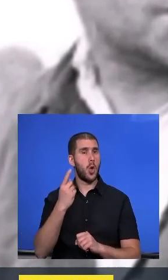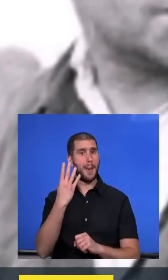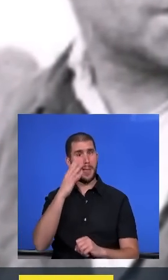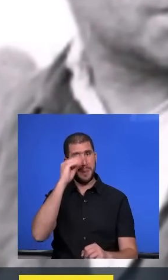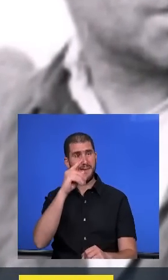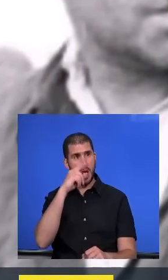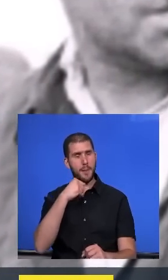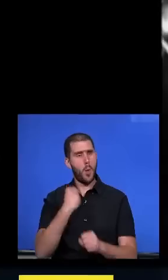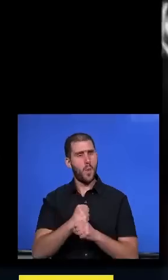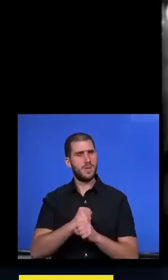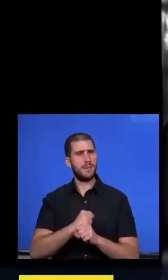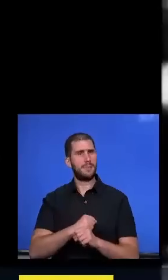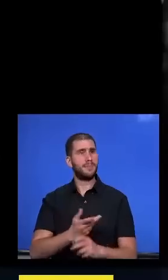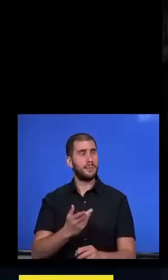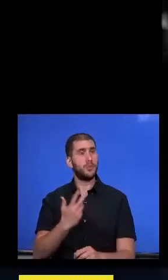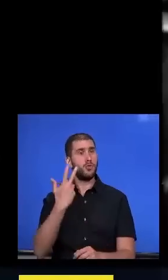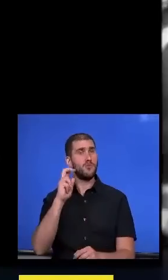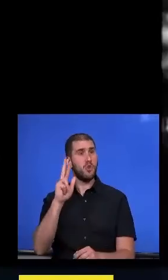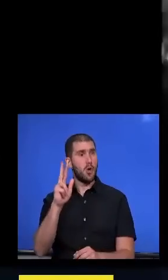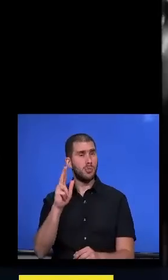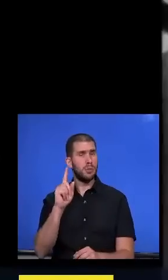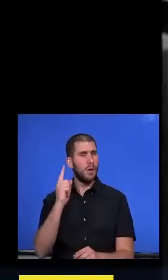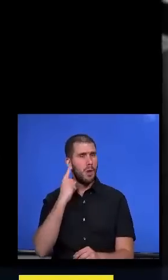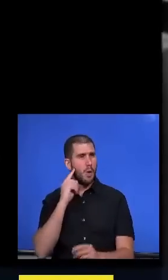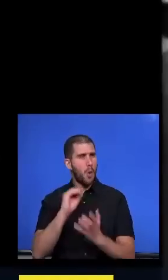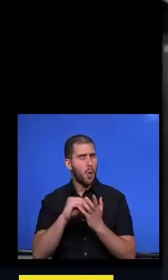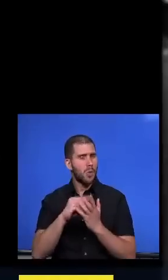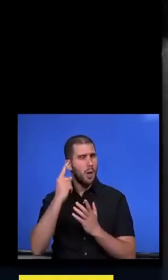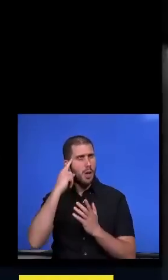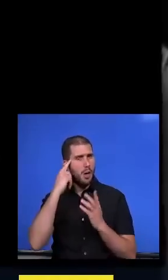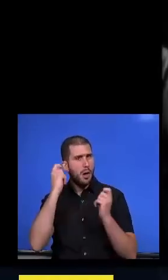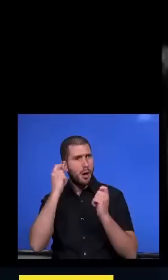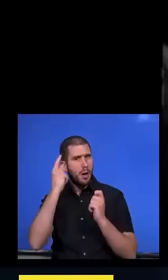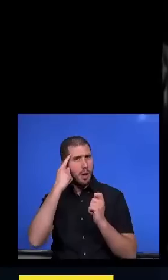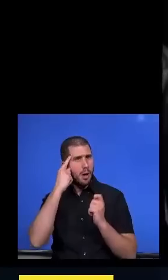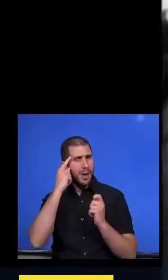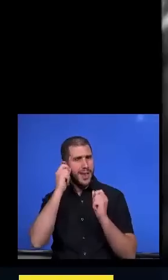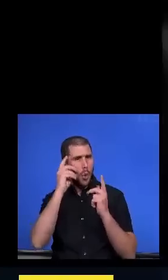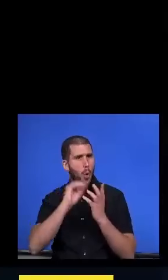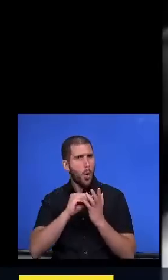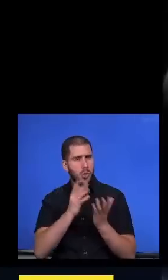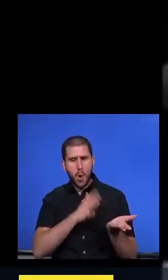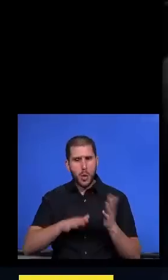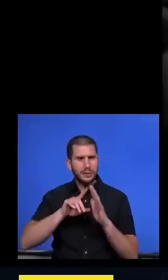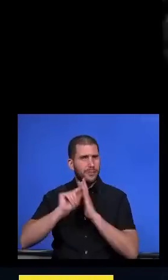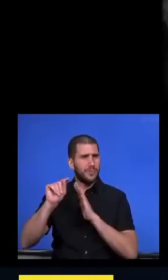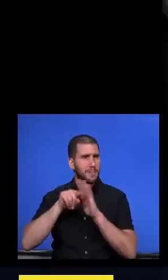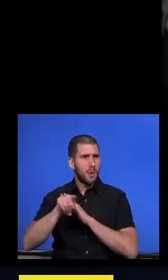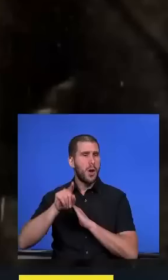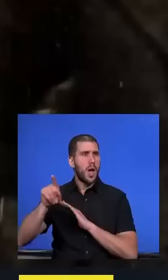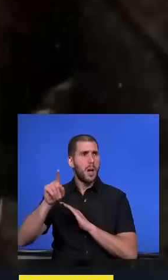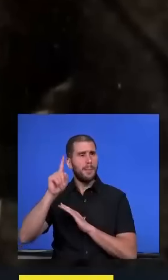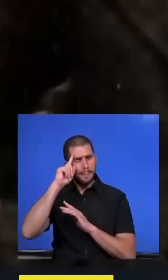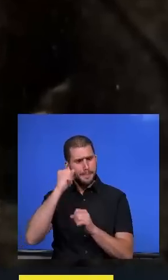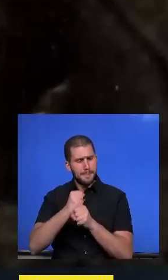והאבא עובדים. 33 לא מצלצלת בפעמוני ההזעקה שלהם. הם לא אורזים וברוכים. הם נטועים מאוד